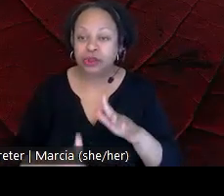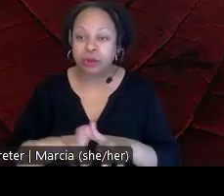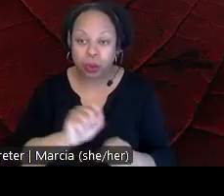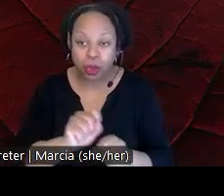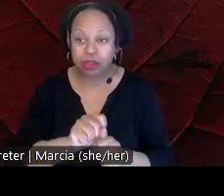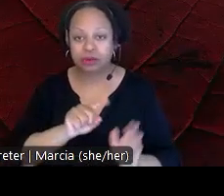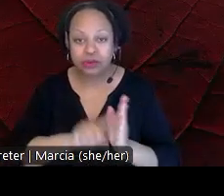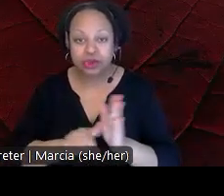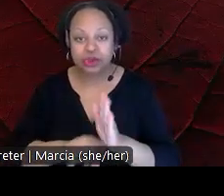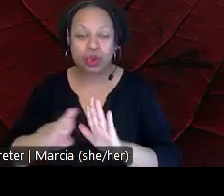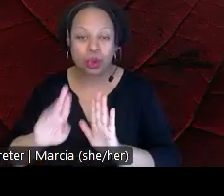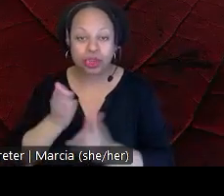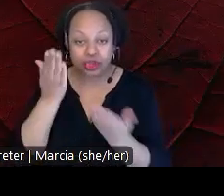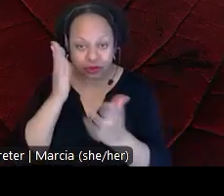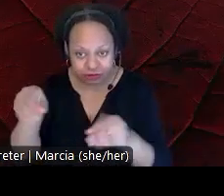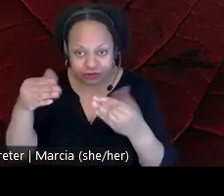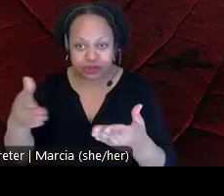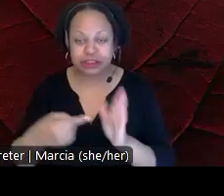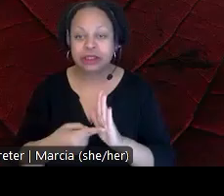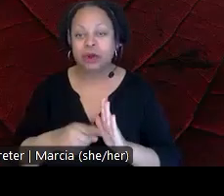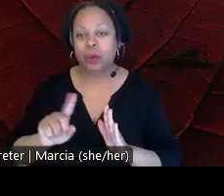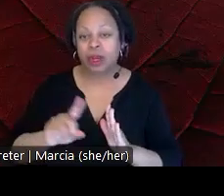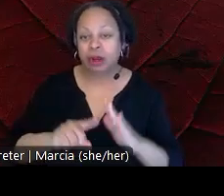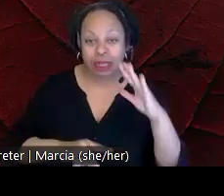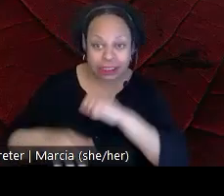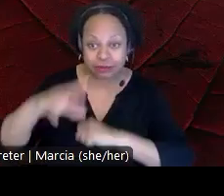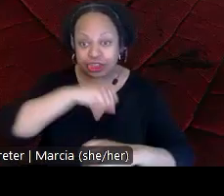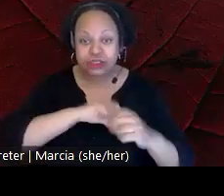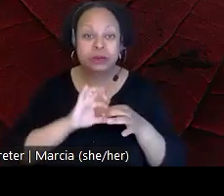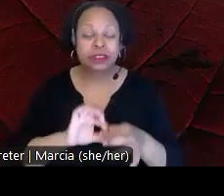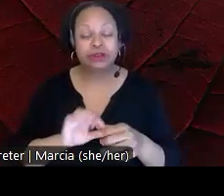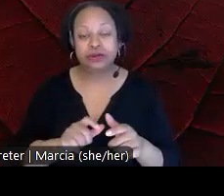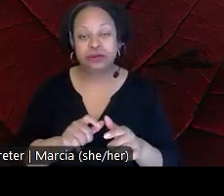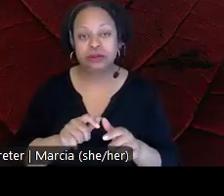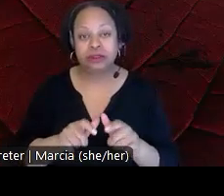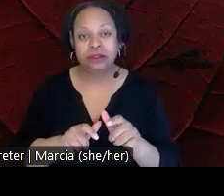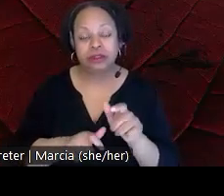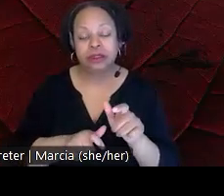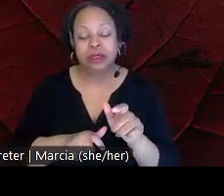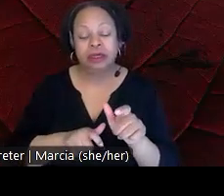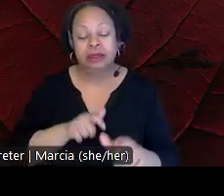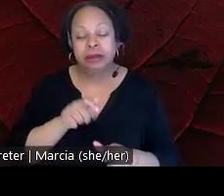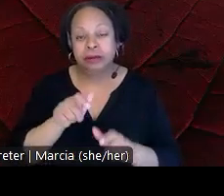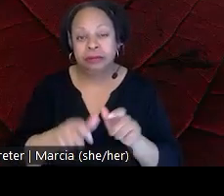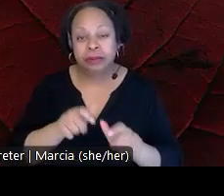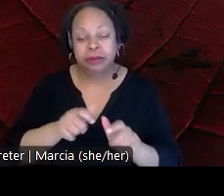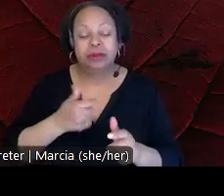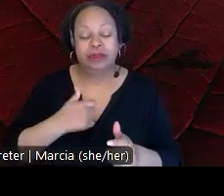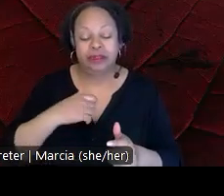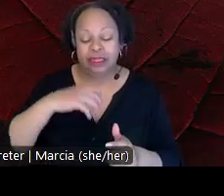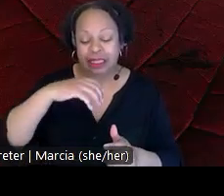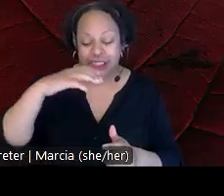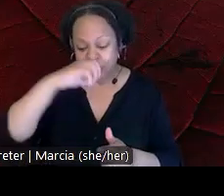votre recherche ou votre milieu de service. Donc, où ces préjugés se manifestent-ils dans votre propre